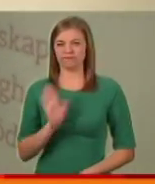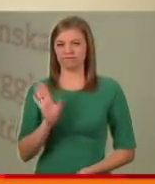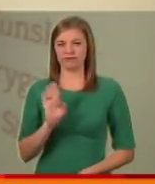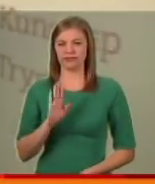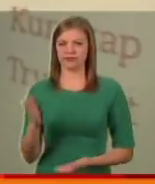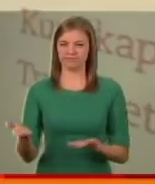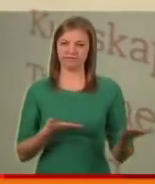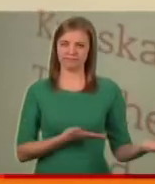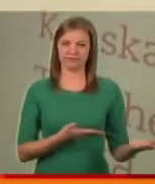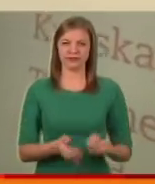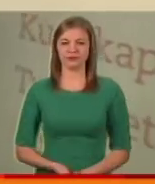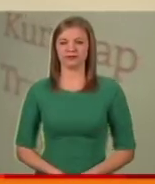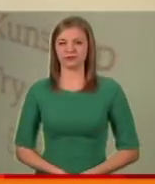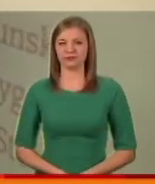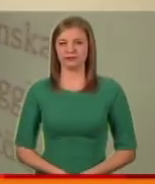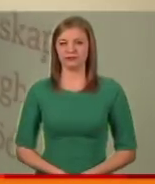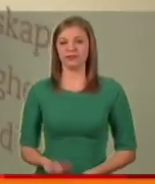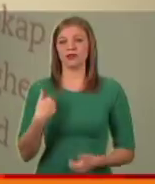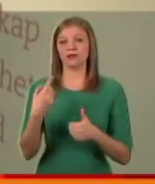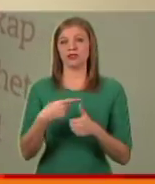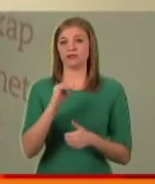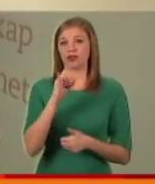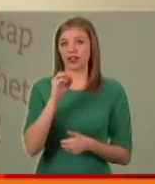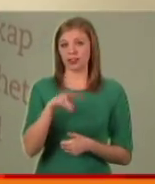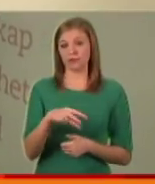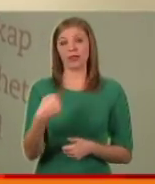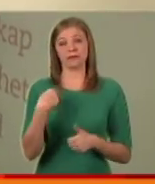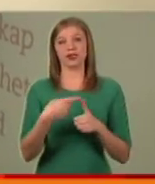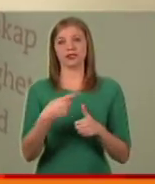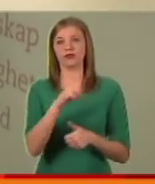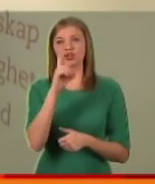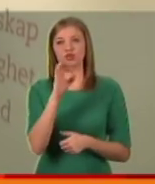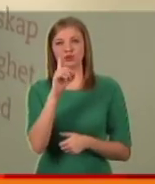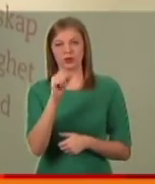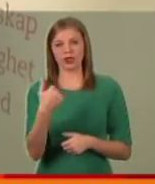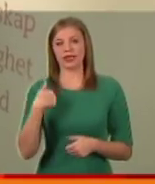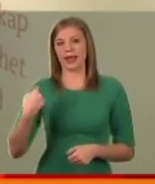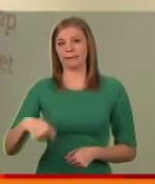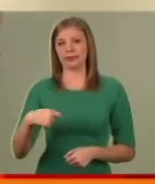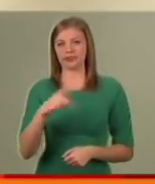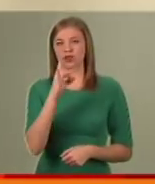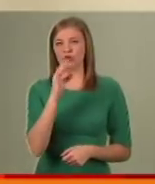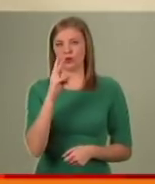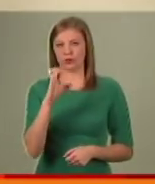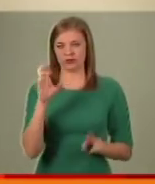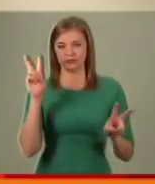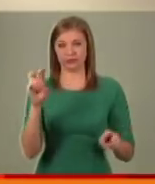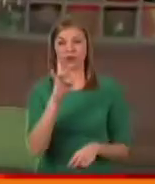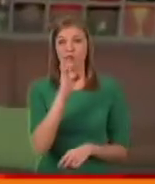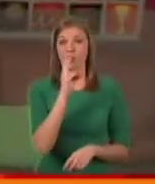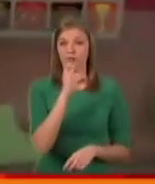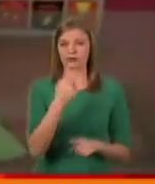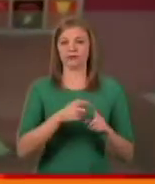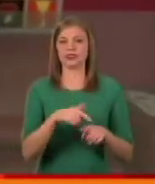Привіт, ласкаво просимо в Рокс. Мене звати Артемом. Мене звати Зозою, я президент Рокс. Рокс